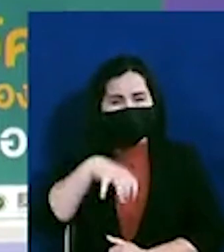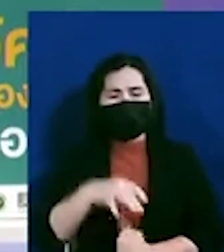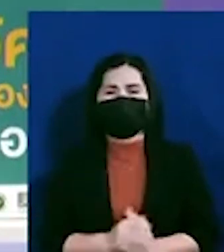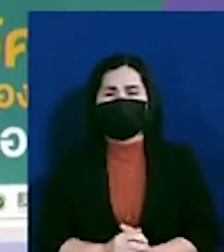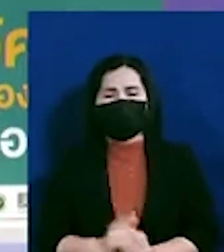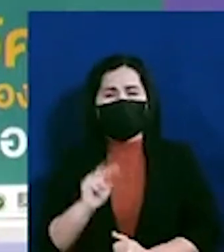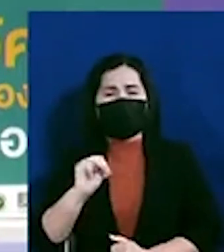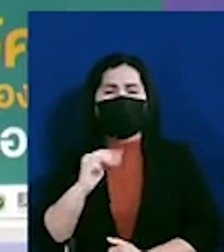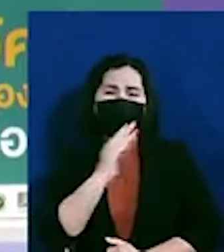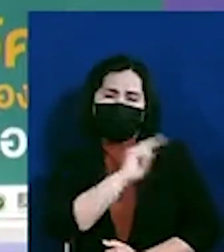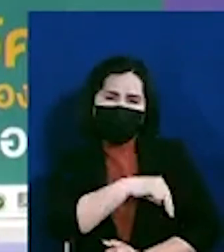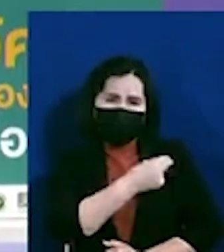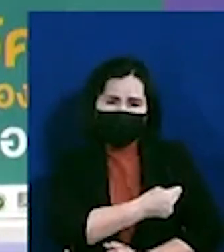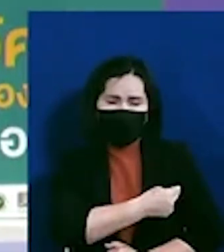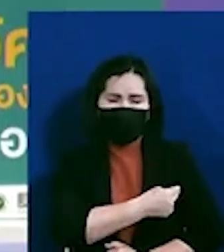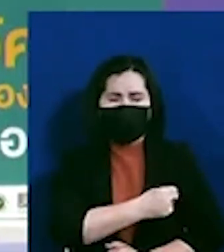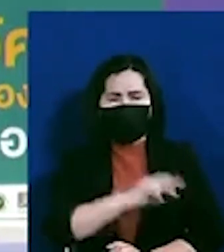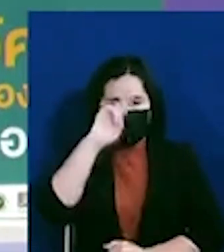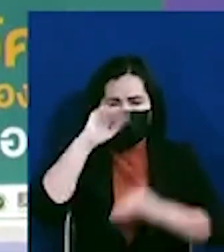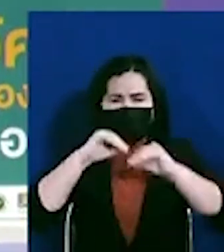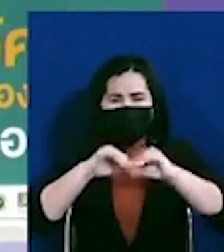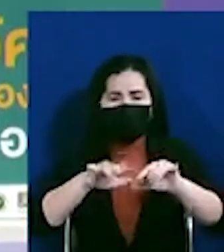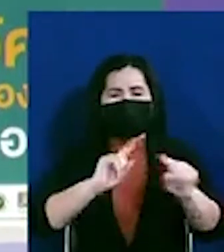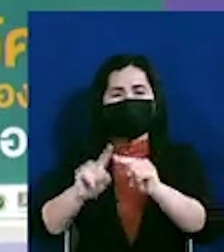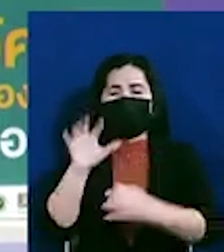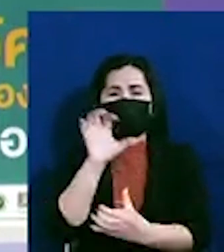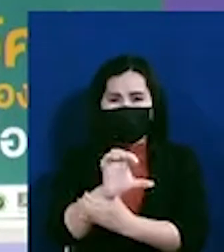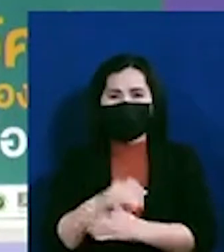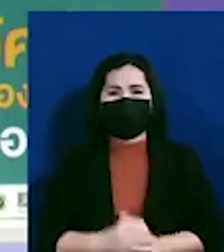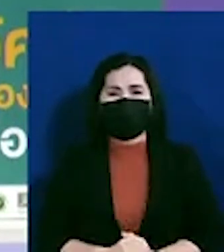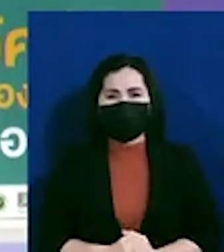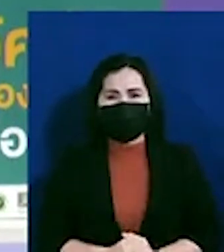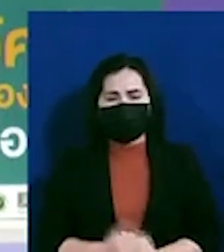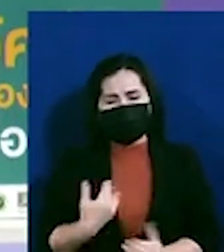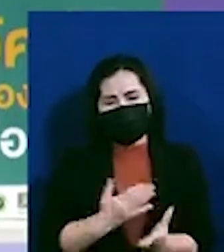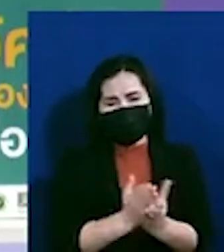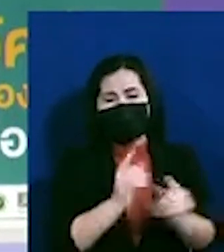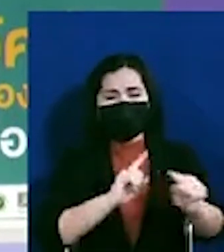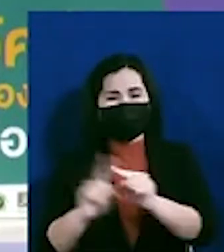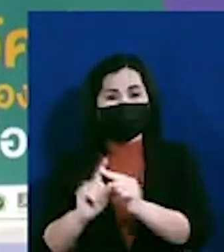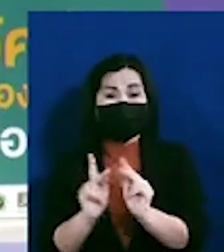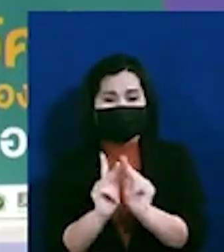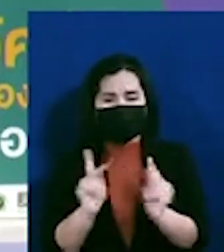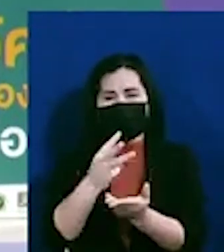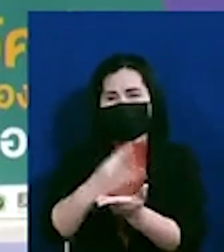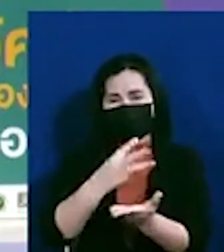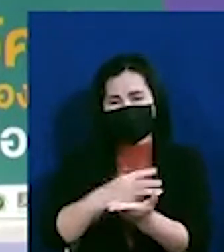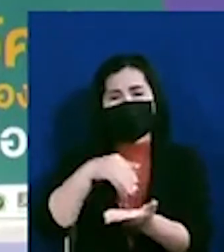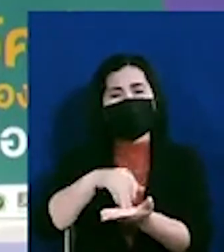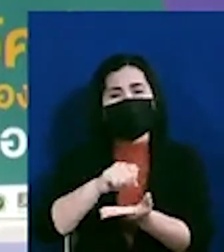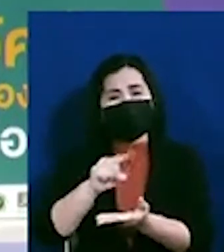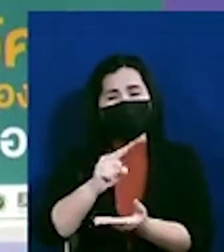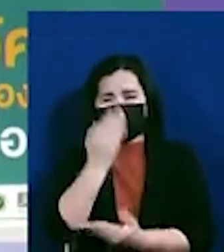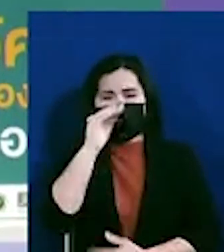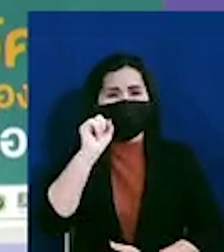แพทย์นะครับกรมควบคุมโรคนะครับอ่าบรรดาจานจาก you Hot Netนะครับแล้วก็อะค่ะนำการวิชาการนะค่าบริการฉุกเฉิน